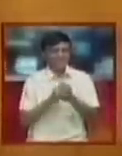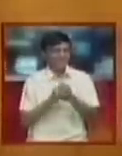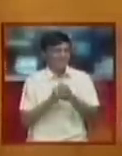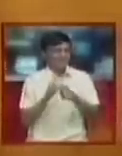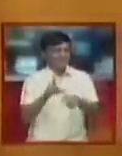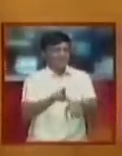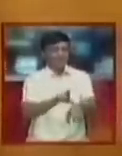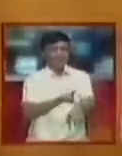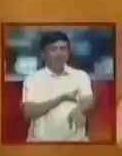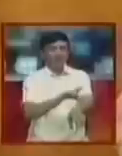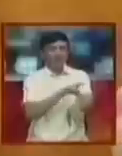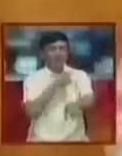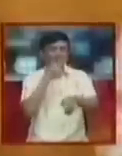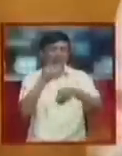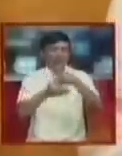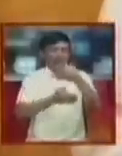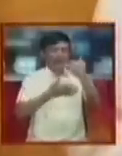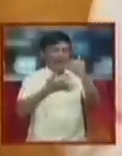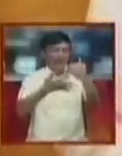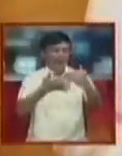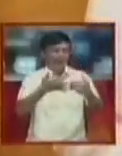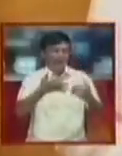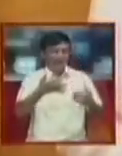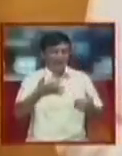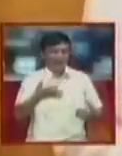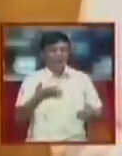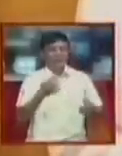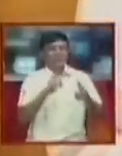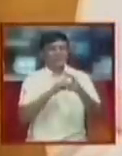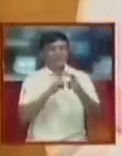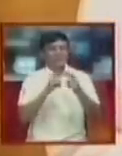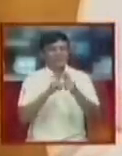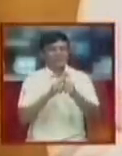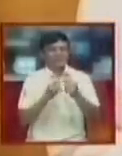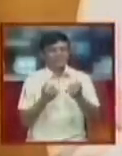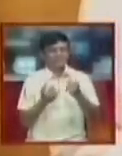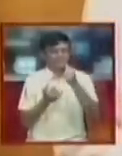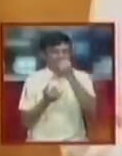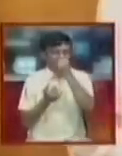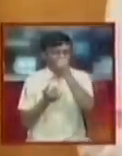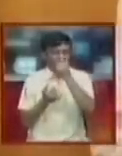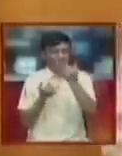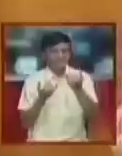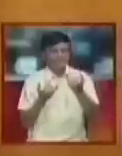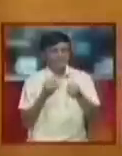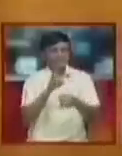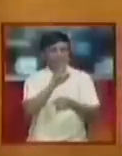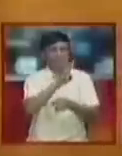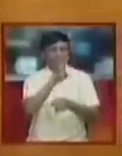Mahaba ang iniwang listahan ng natukulin nating punuan. ang